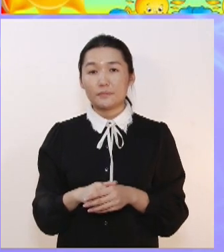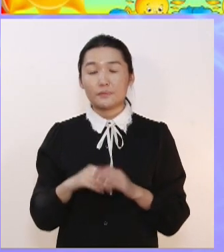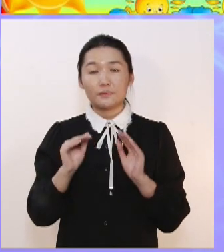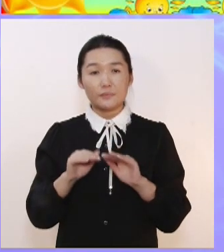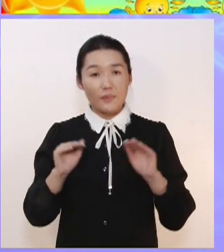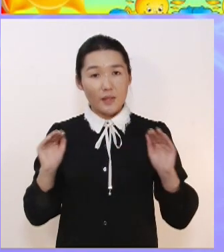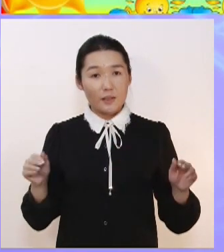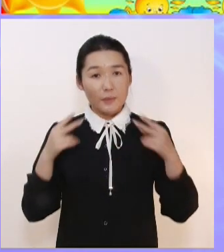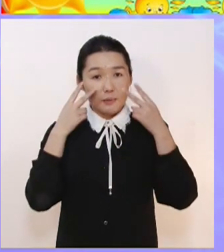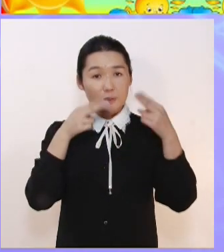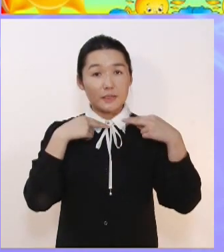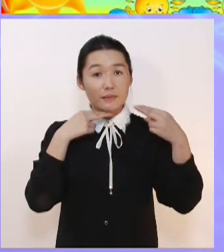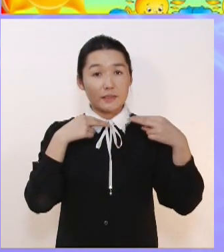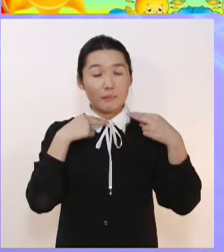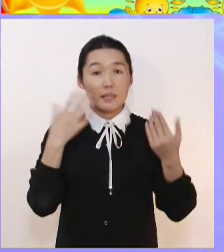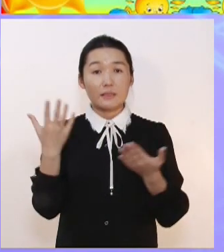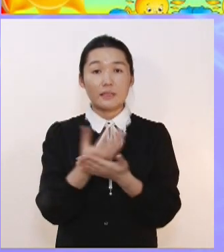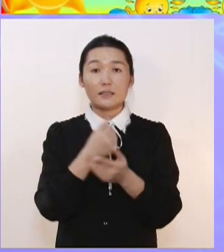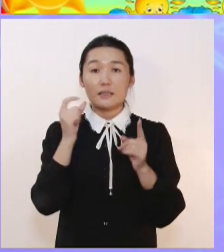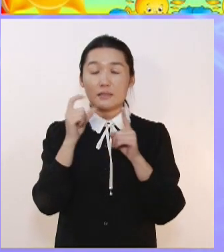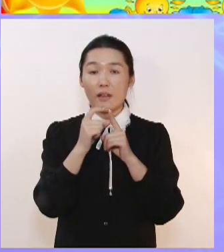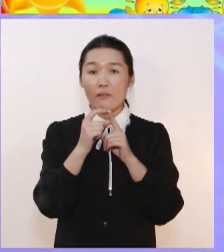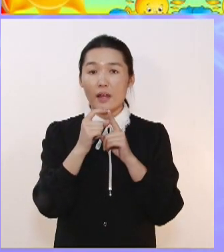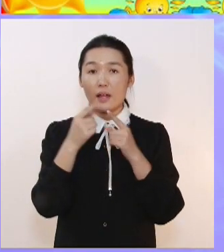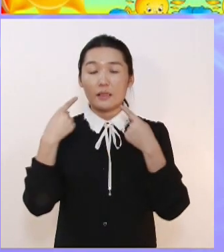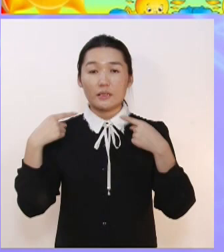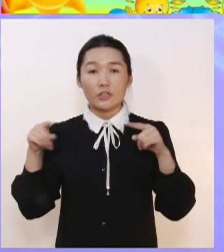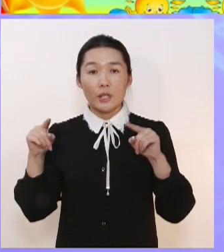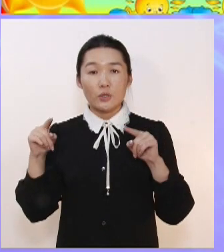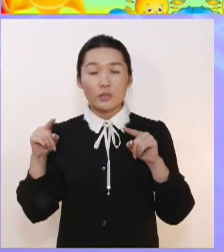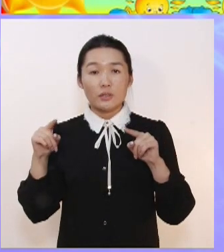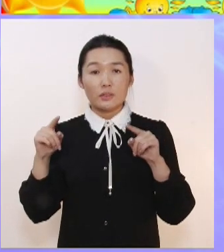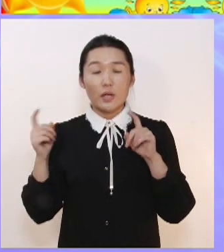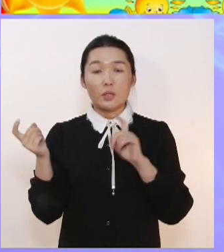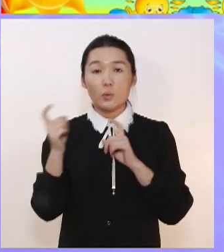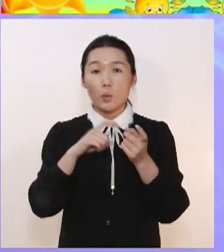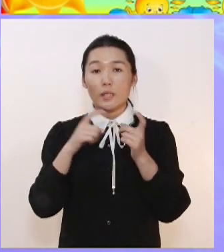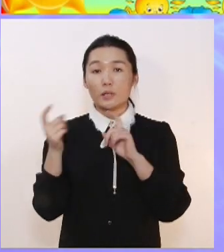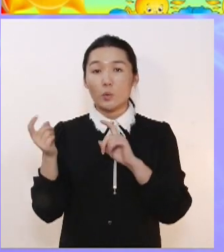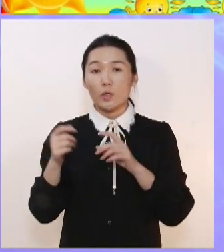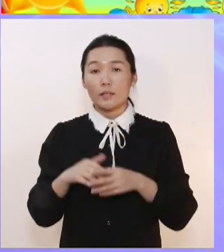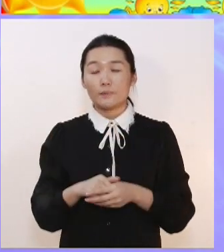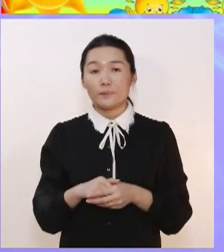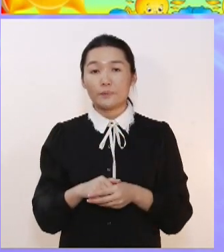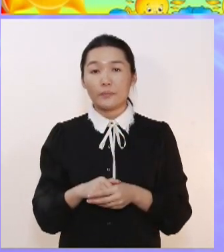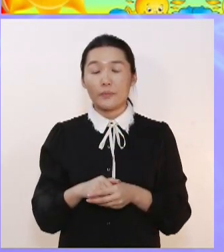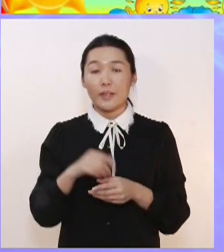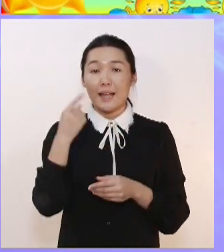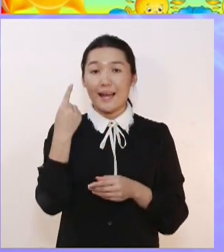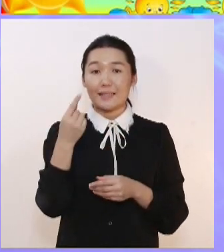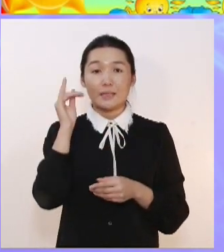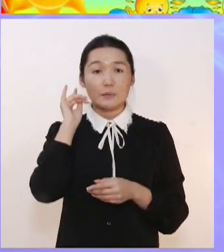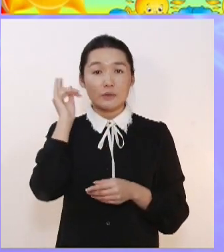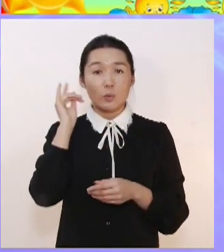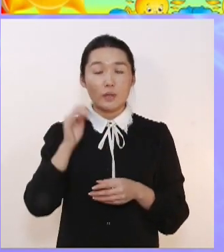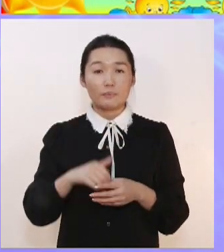Ребята, посмотрите внимательно и найдите слова, отличающиеся друг от друга одним